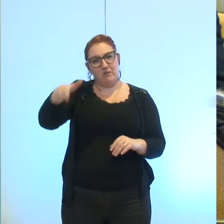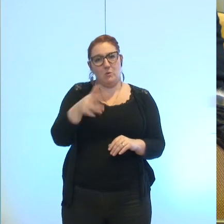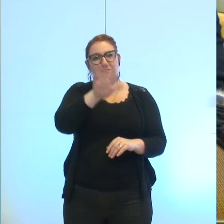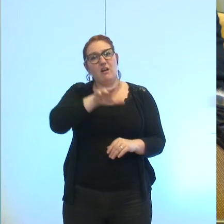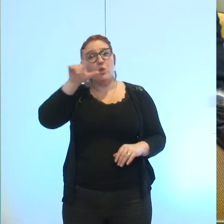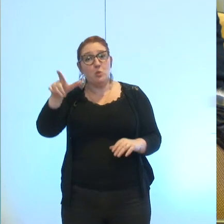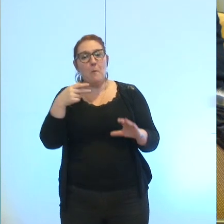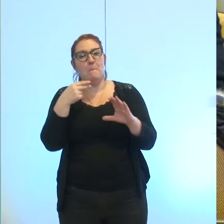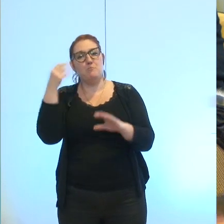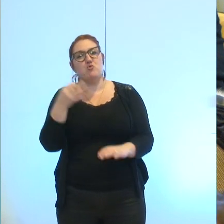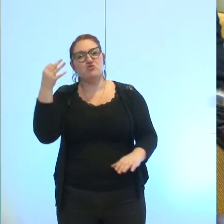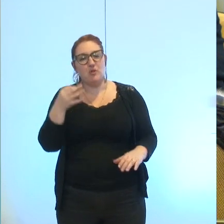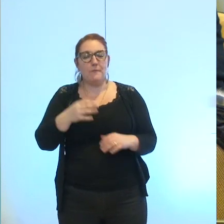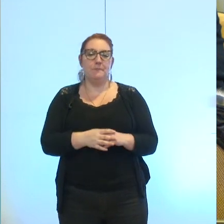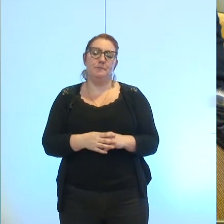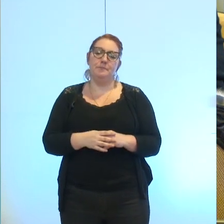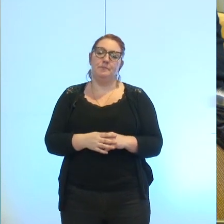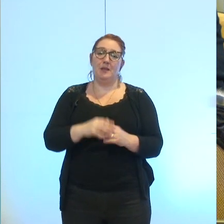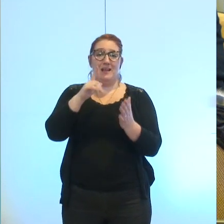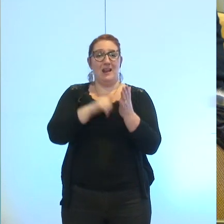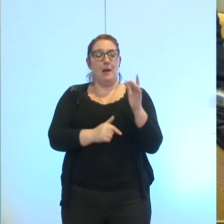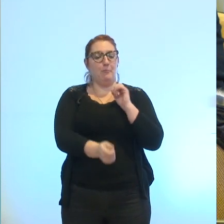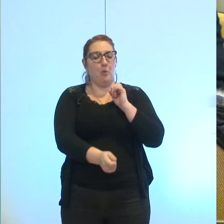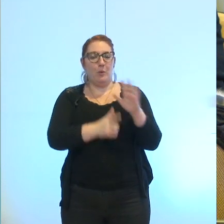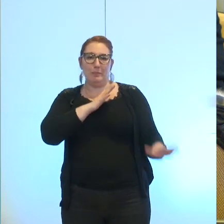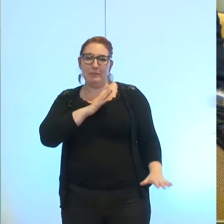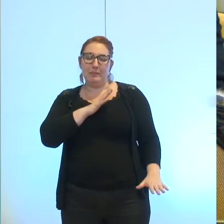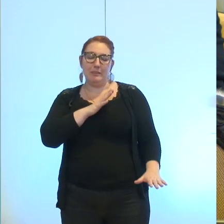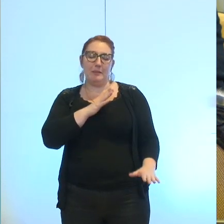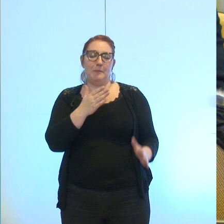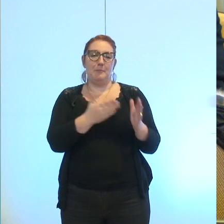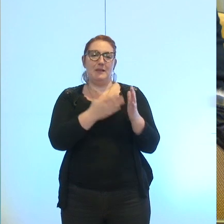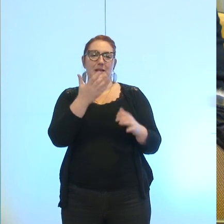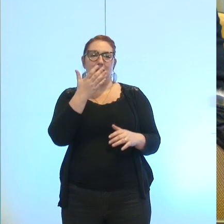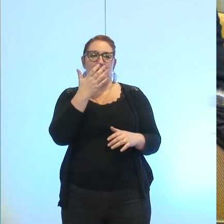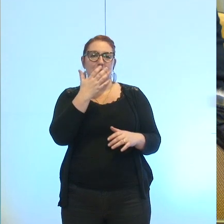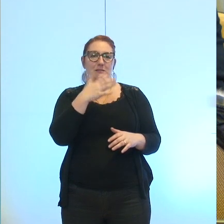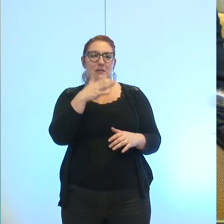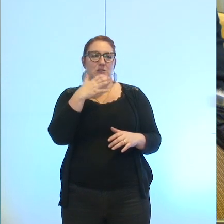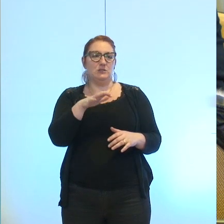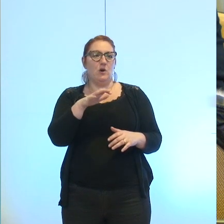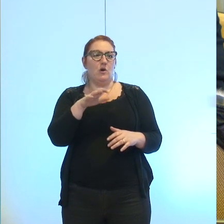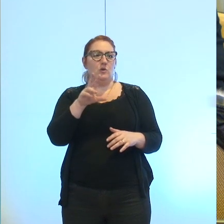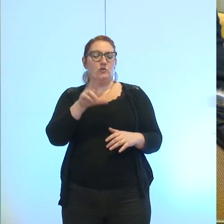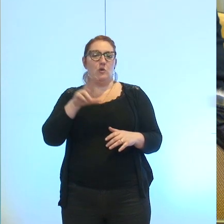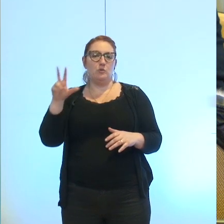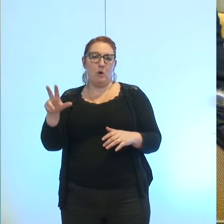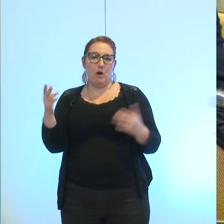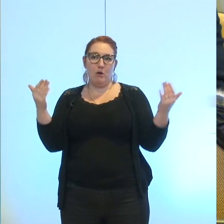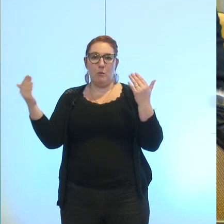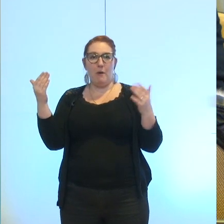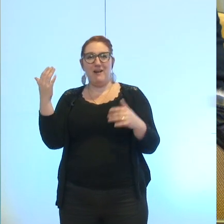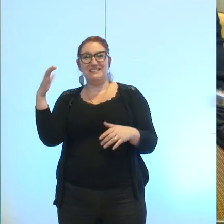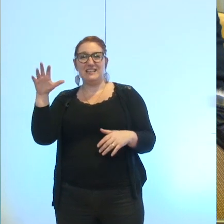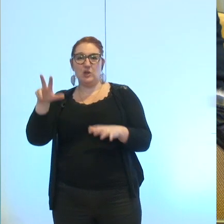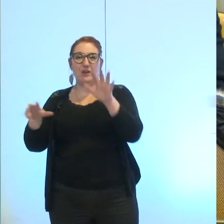%. l'impôt direct collecté à Grenoble est de 833 € par habitant contre 586 € dans la strade des villes comparables